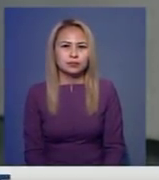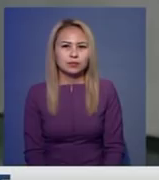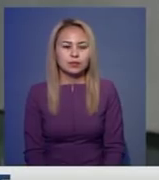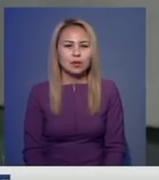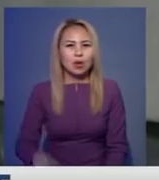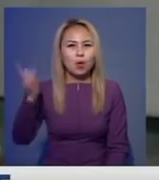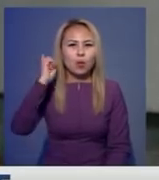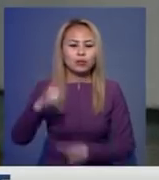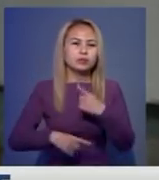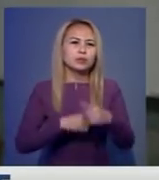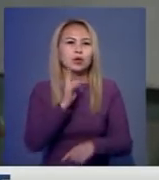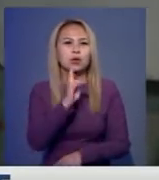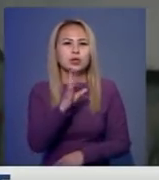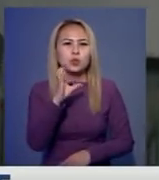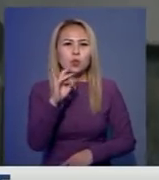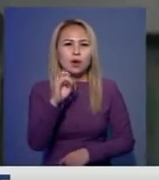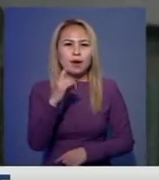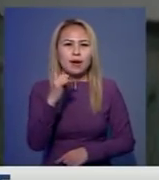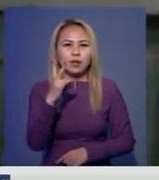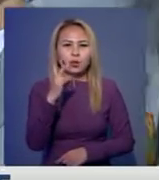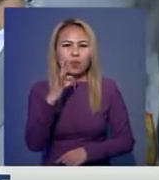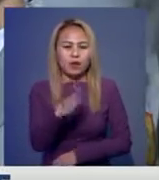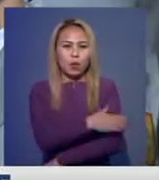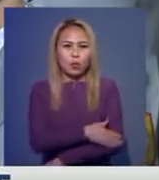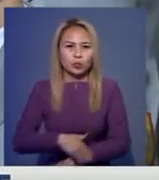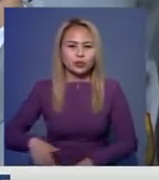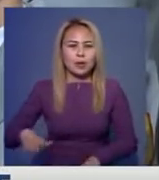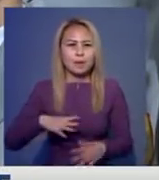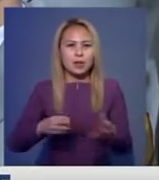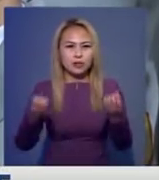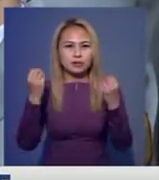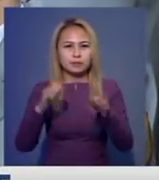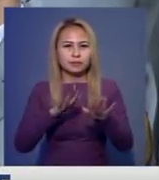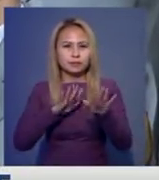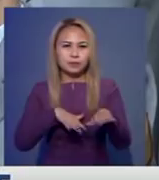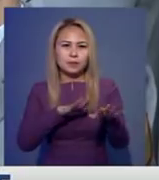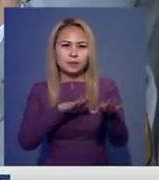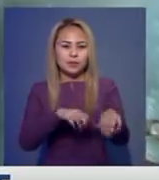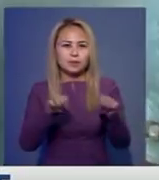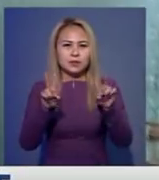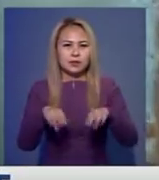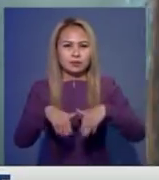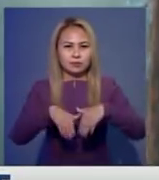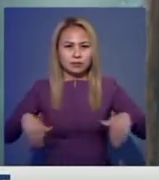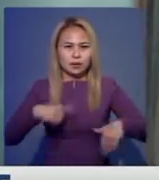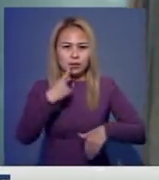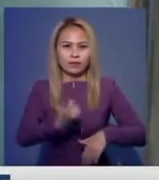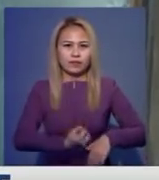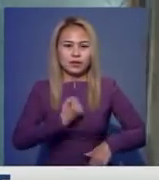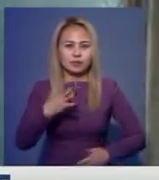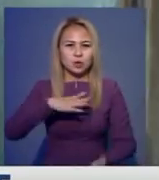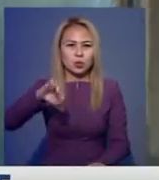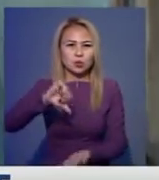Кеңес одағының батыры Құдайберген Сұрағанов атындағы көше салтанатты жағдайда сап түзеген құқық қорғаушыларға тұрғындар таңырқай қарағаны